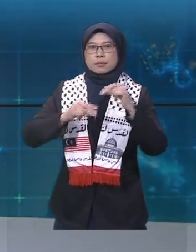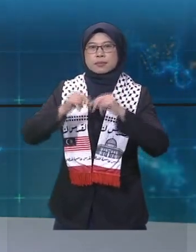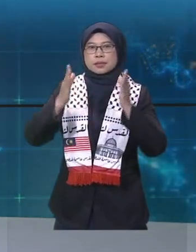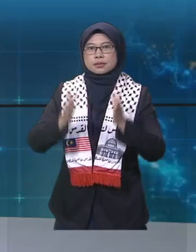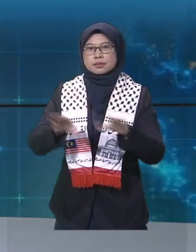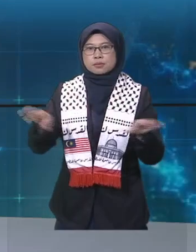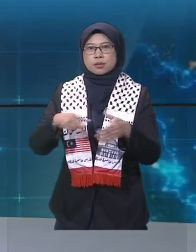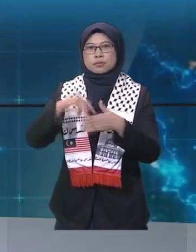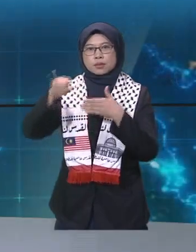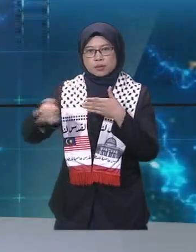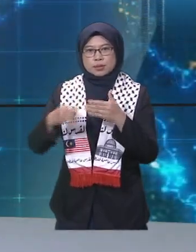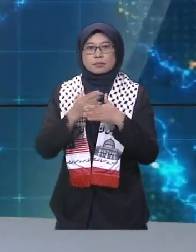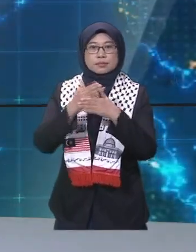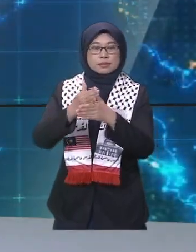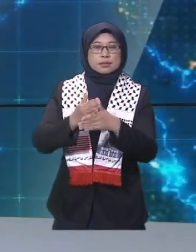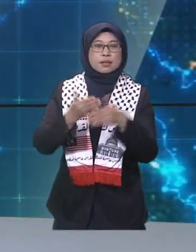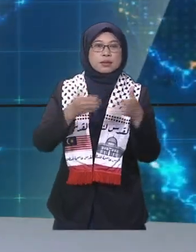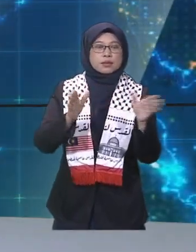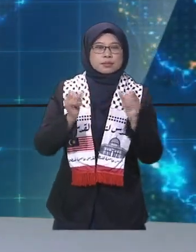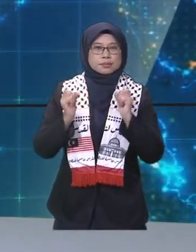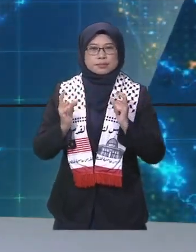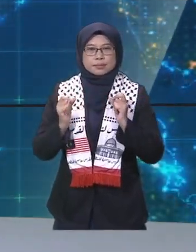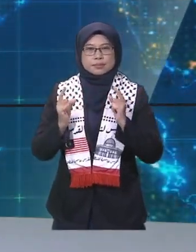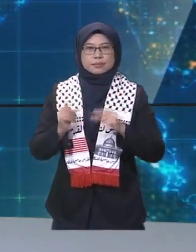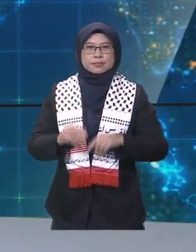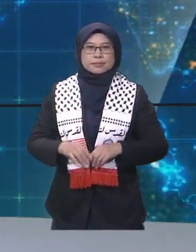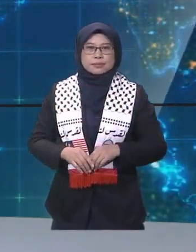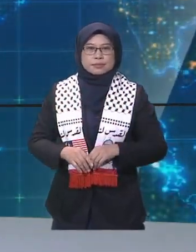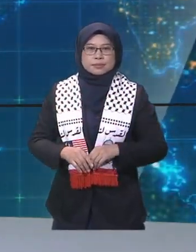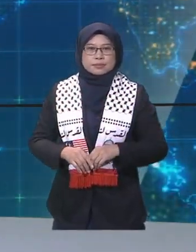pelaksanaan projek perkongsian awam swasta